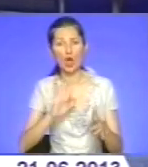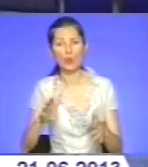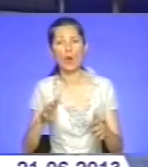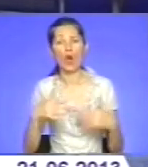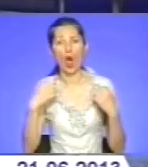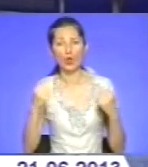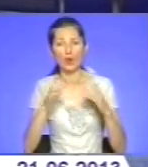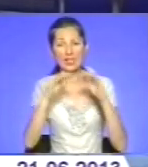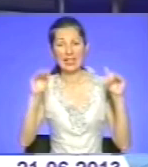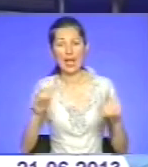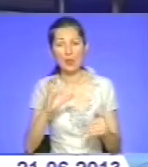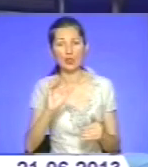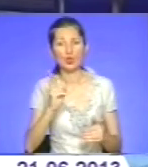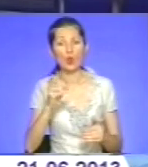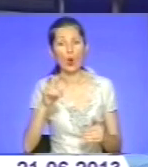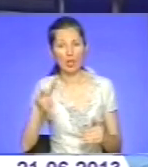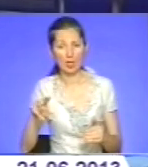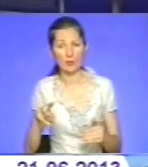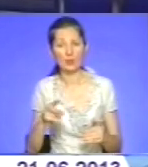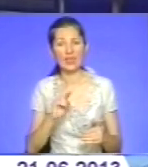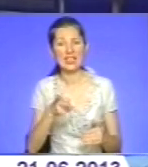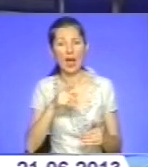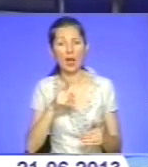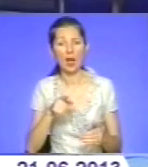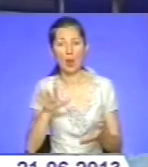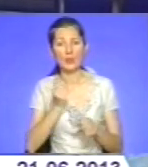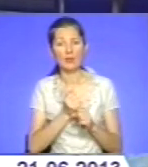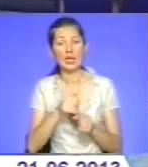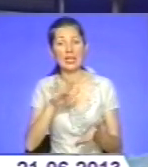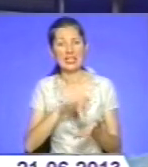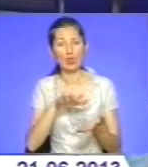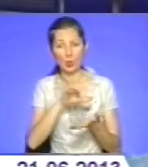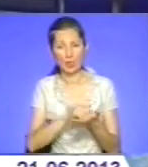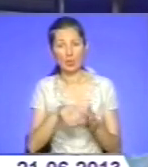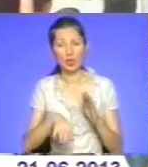центру зайнятості допомагають молоді обирати професію, бачили наші кореспонденти.